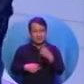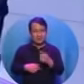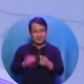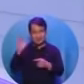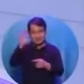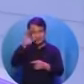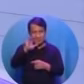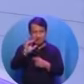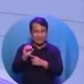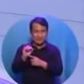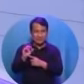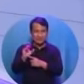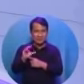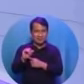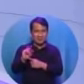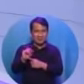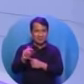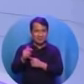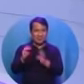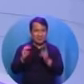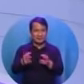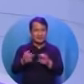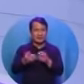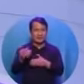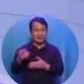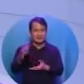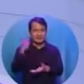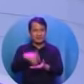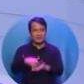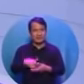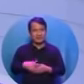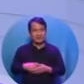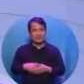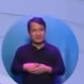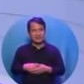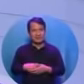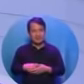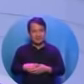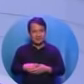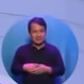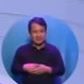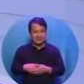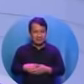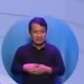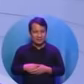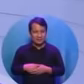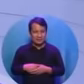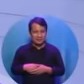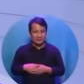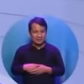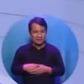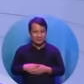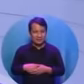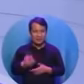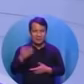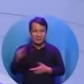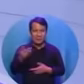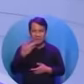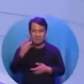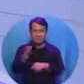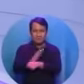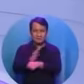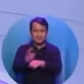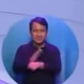hanap kayo ng magandang signal, kausapin kayo, pero kung naputol to, meron ka ng 5,000. Sa Marlon, so, ano pong pinagkakabala